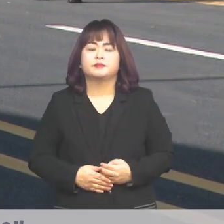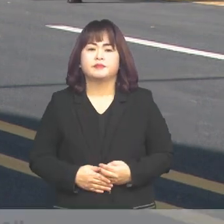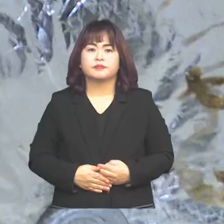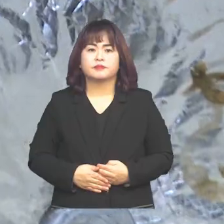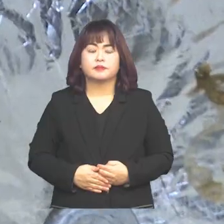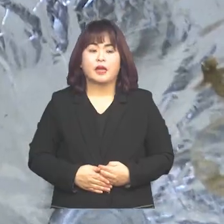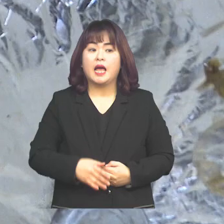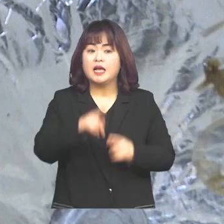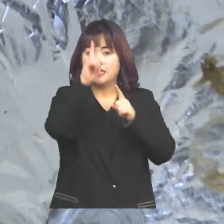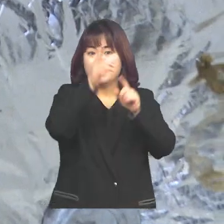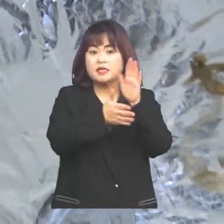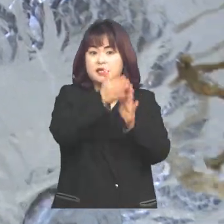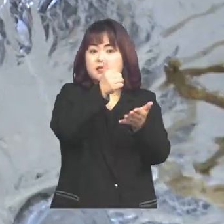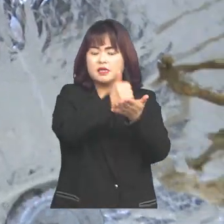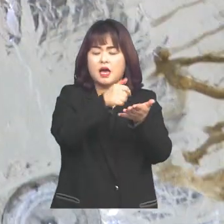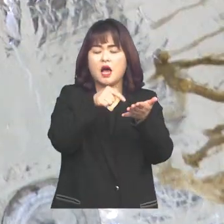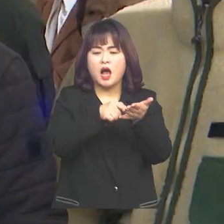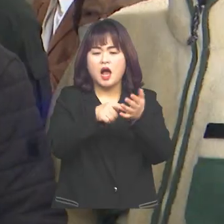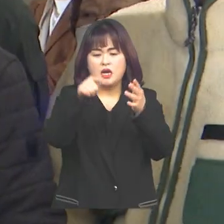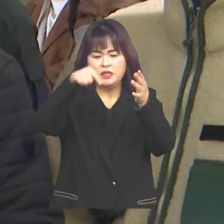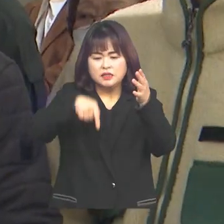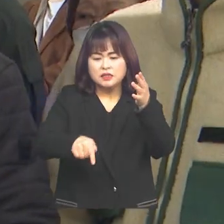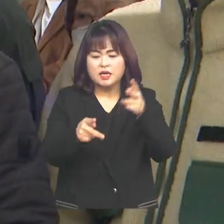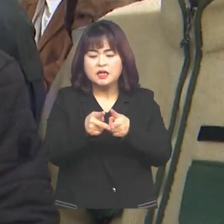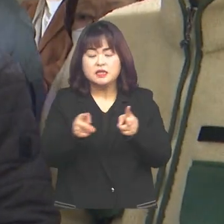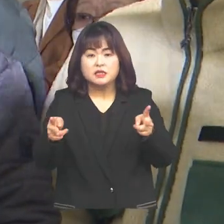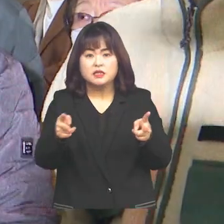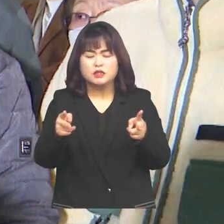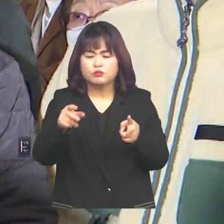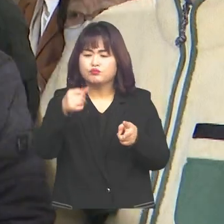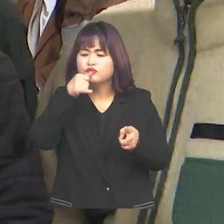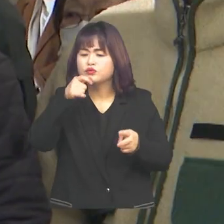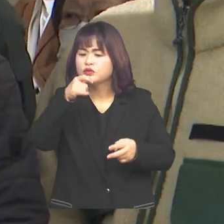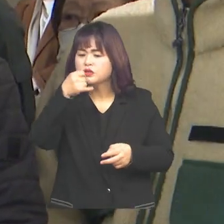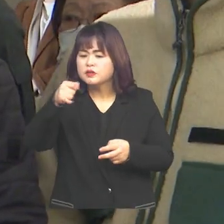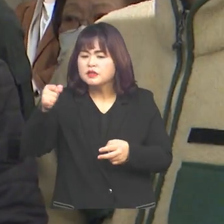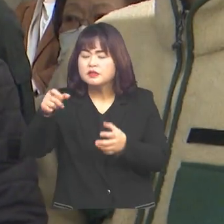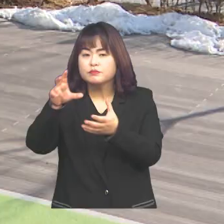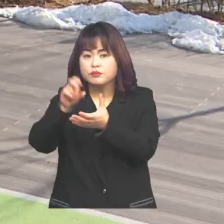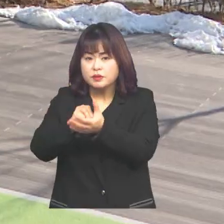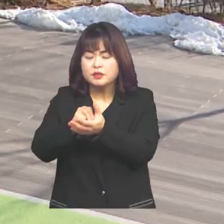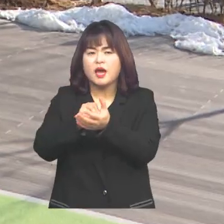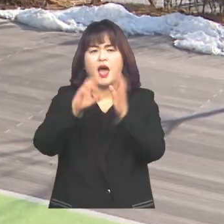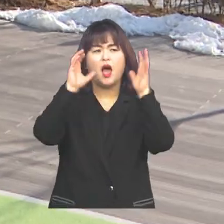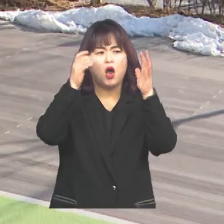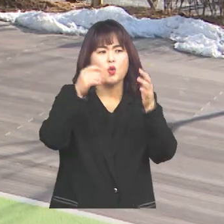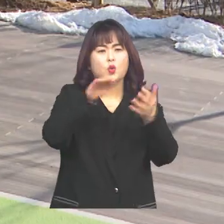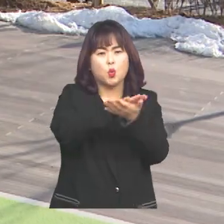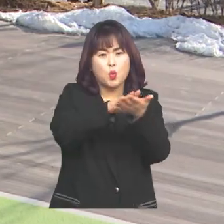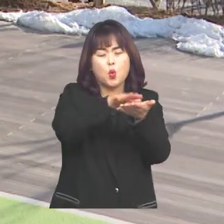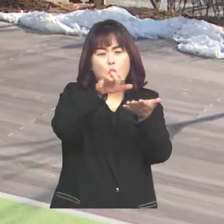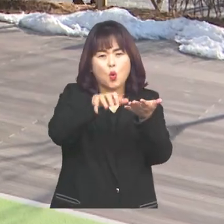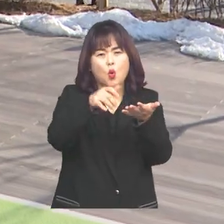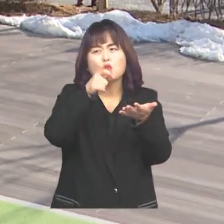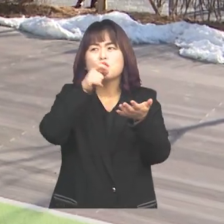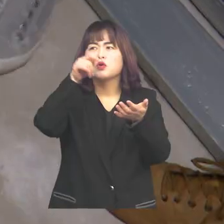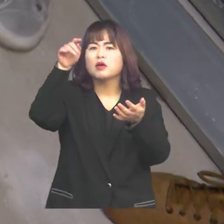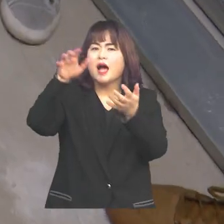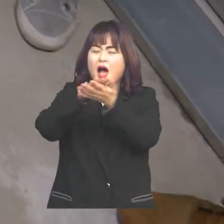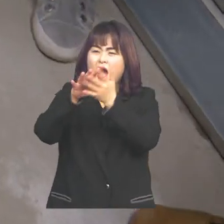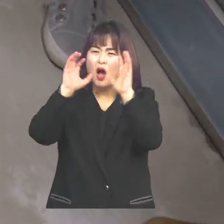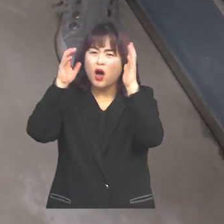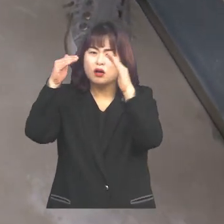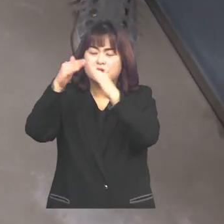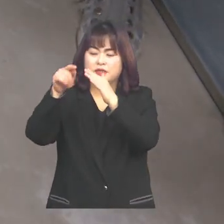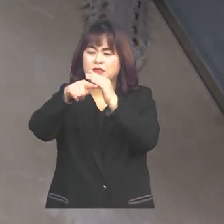됐습니다. 이 시장은 아파트 지하 2층 누수 부위를 살피고 어린이 놀이터, 어린이집 외벽 누수 등 문제가